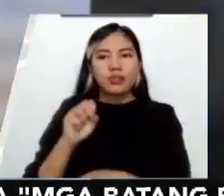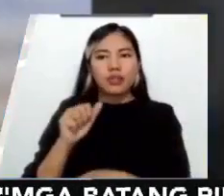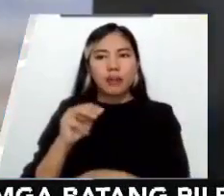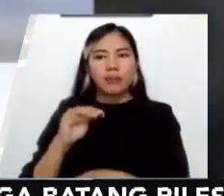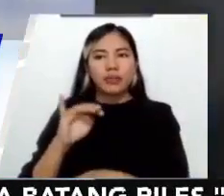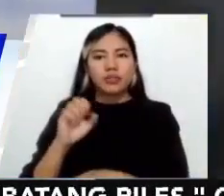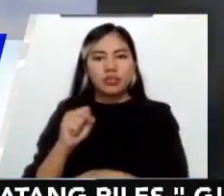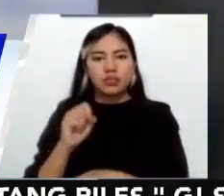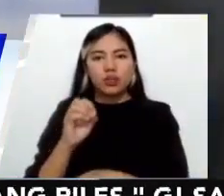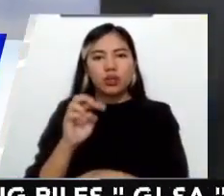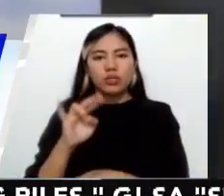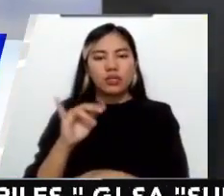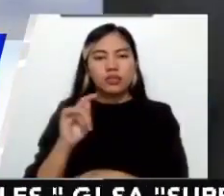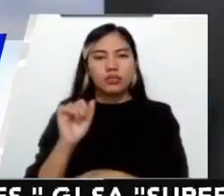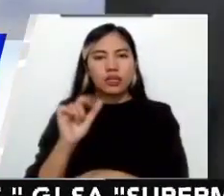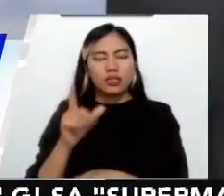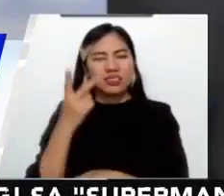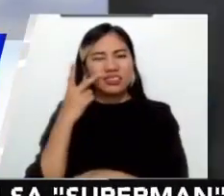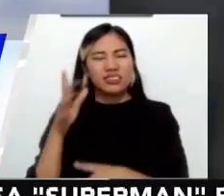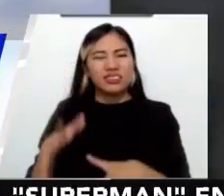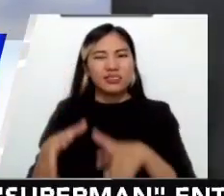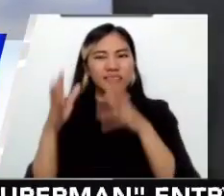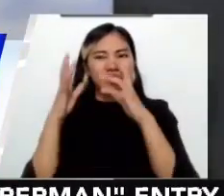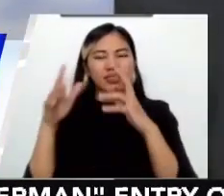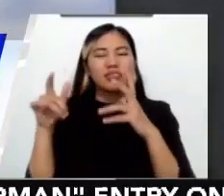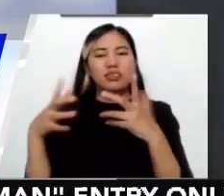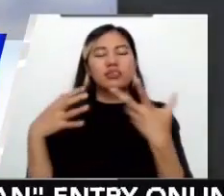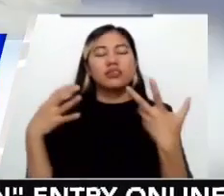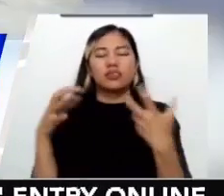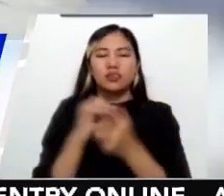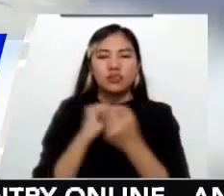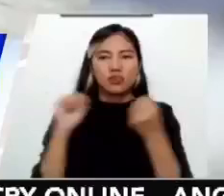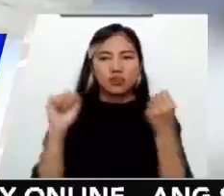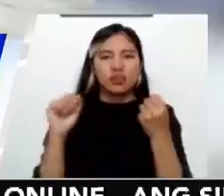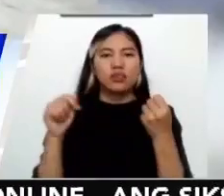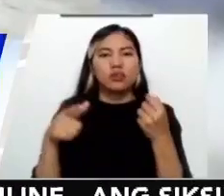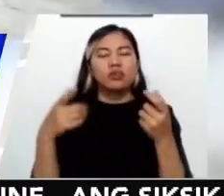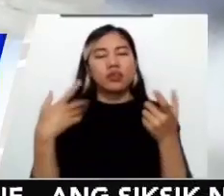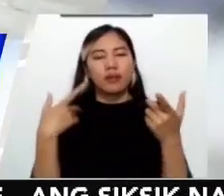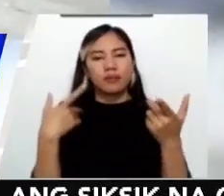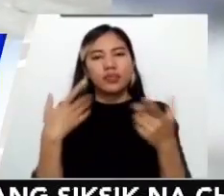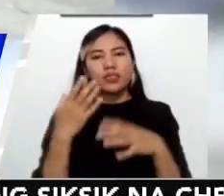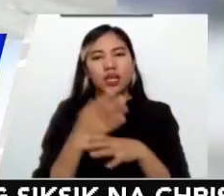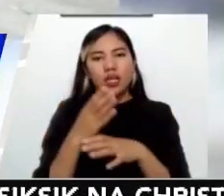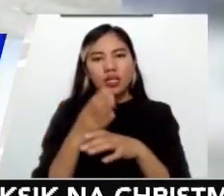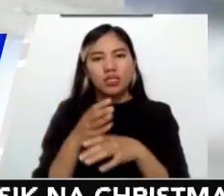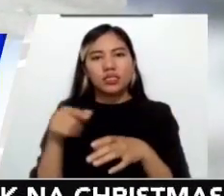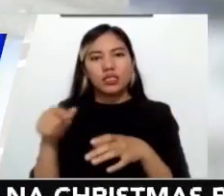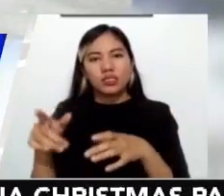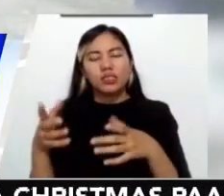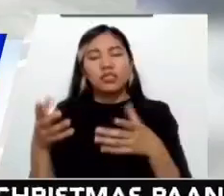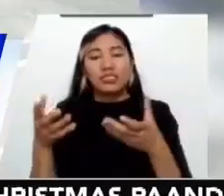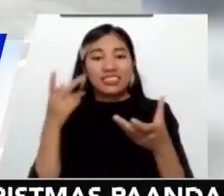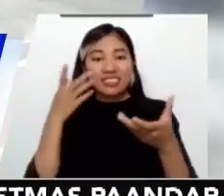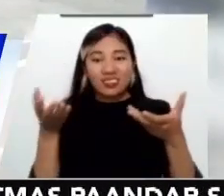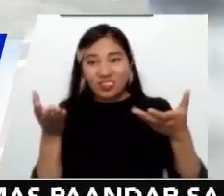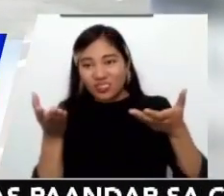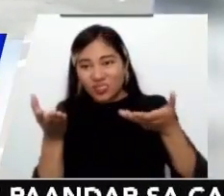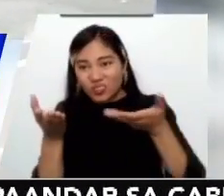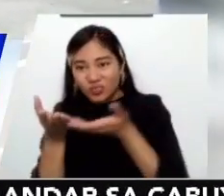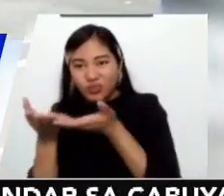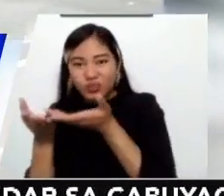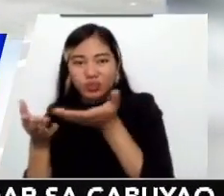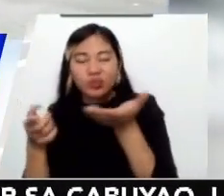ng isang gusali at tinamaan din ng ilang sasakyan at bangka. Ligtas naman ang mga sakay ng vessel pati ng mga nabanggang